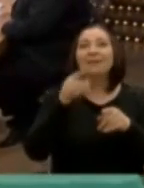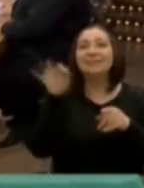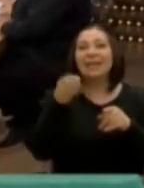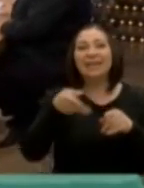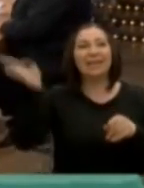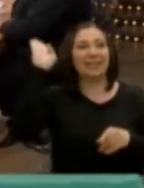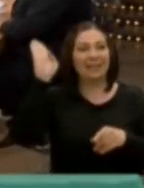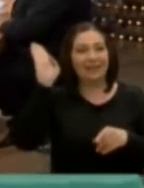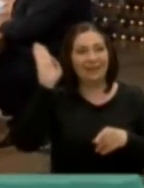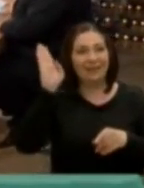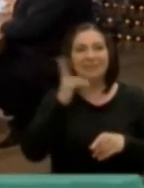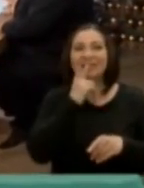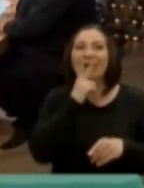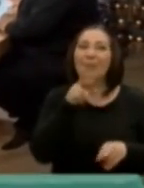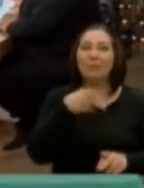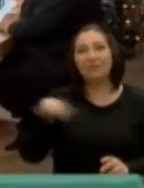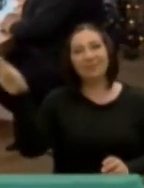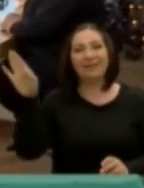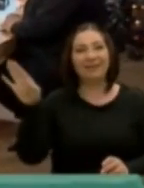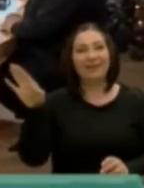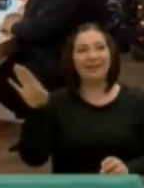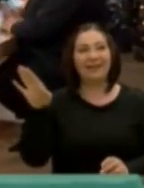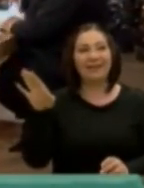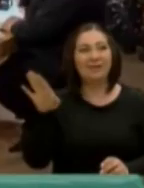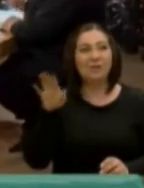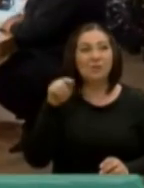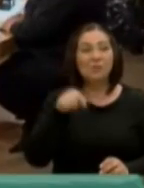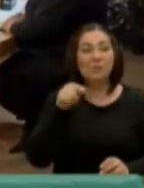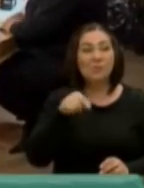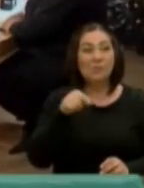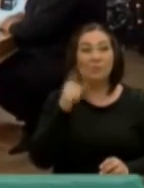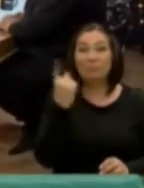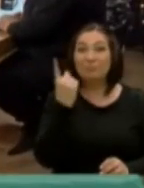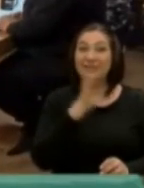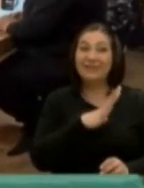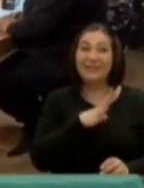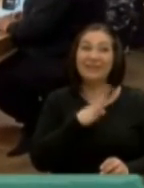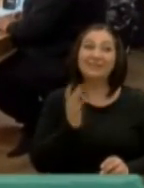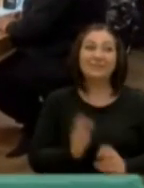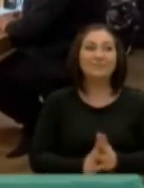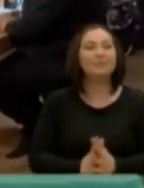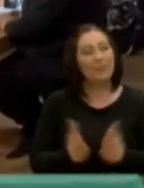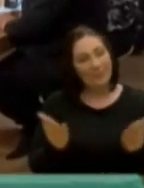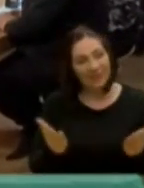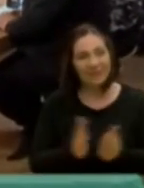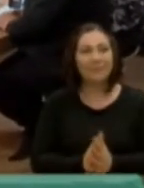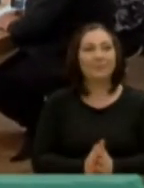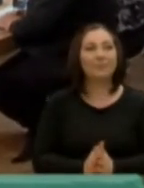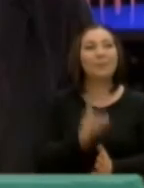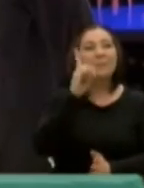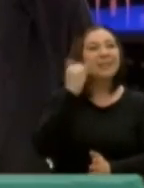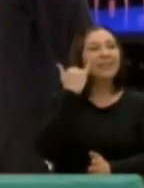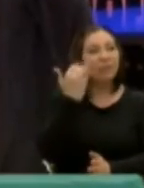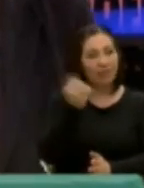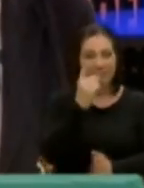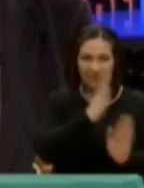arası verdik, sinek dışarı sigara içmeye çıktı herhalde. Bu kesin bunun bu dedesiyle bizim şey ihtimalimiz var. Bir şey var, evet. Peki, bir telefon